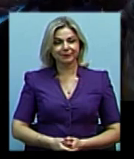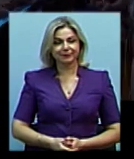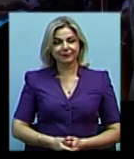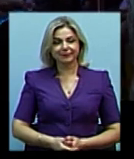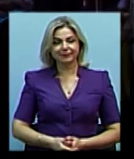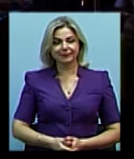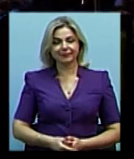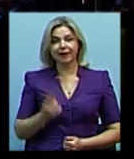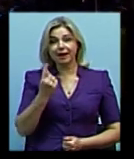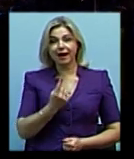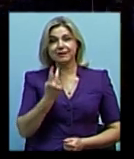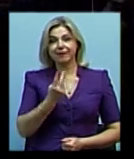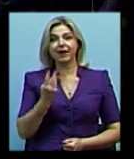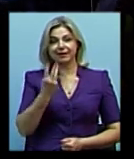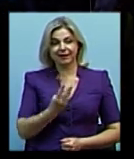Раз, два, три!